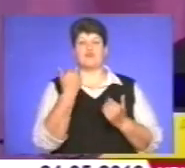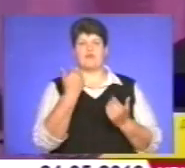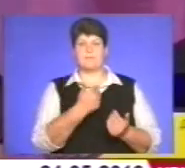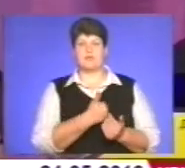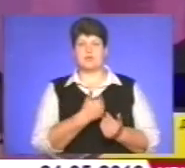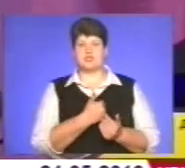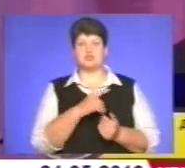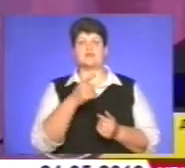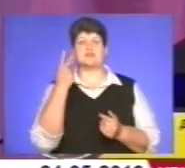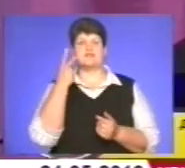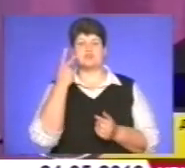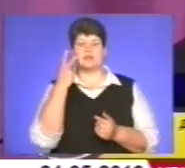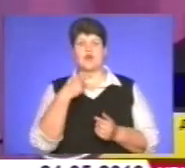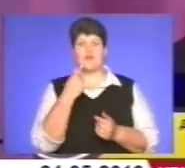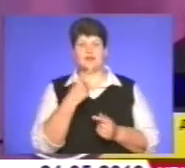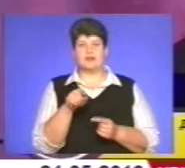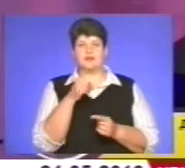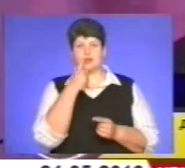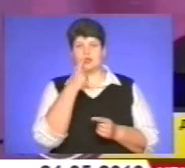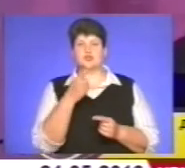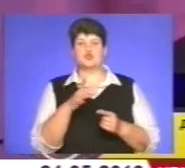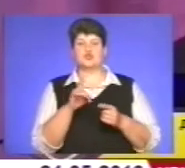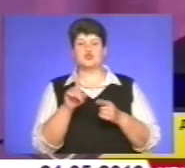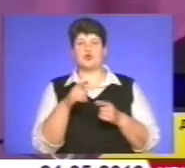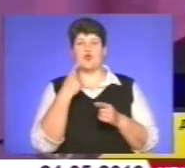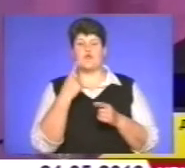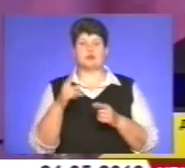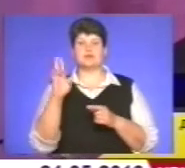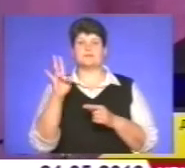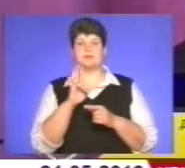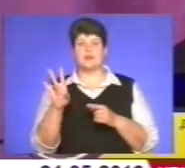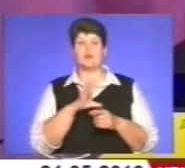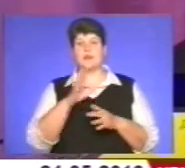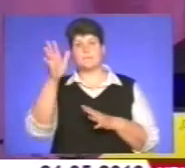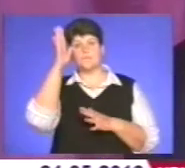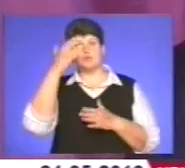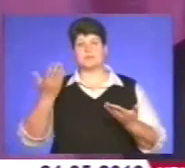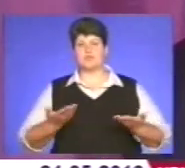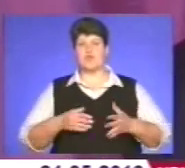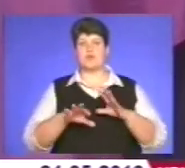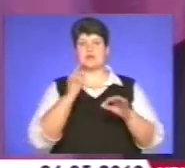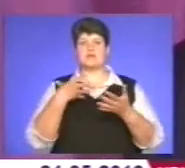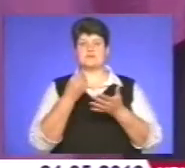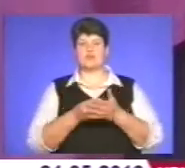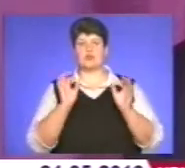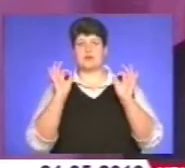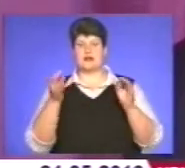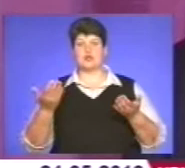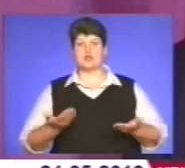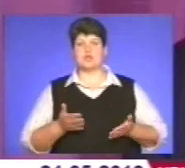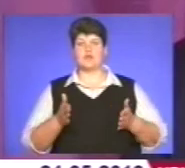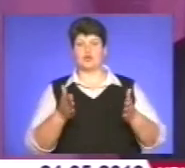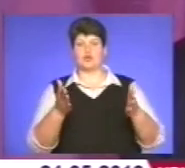ви завжди, як говорили тільки що отці, були мудрими у житті, вибирали свою правильну життєву дорогу